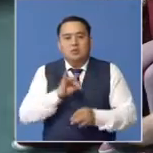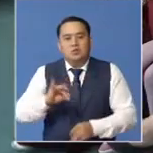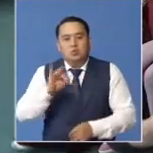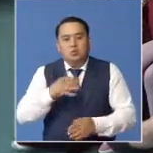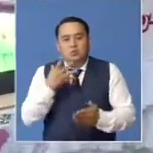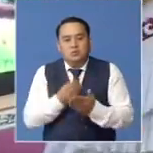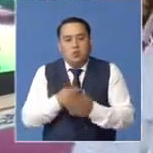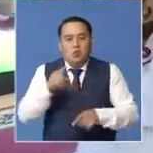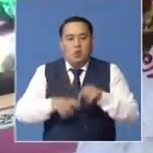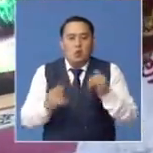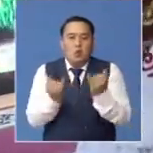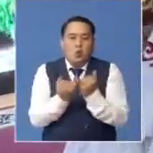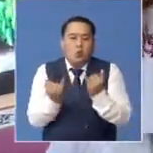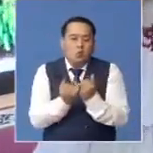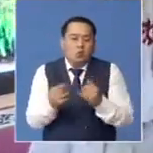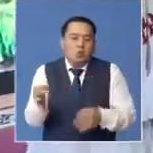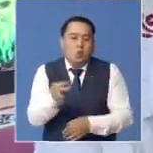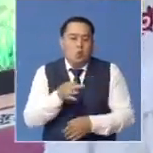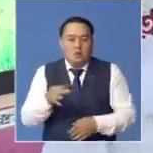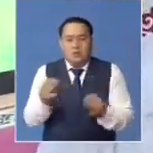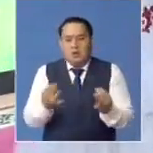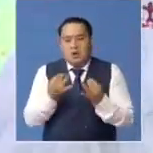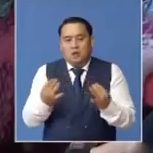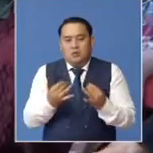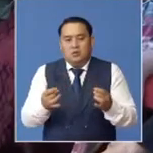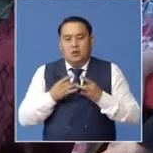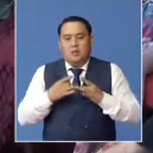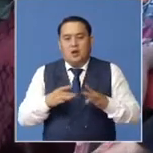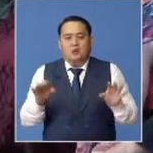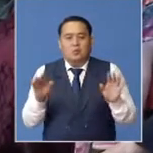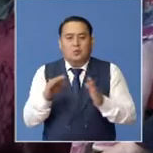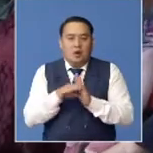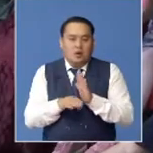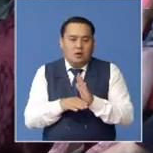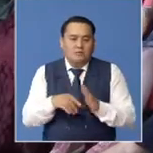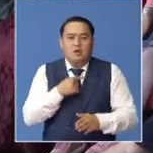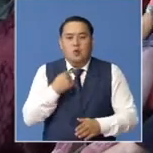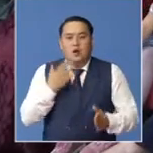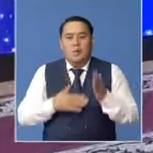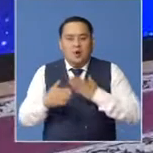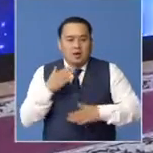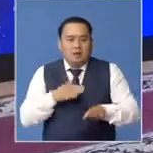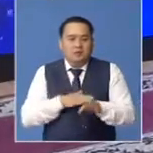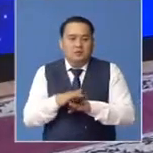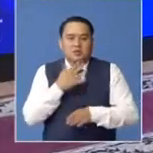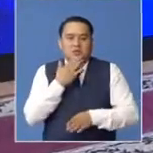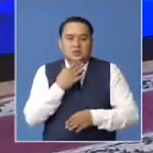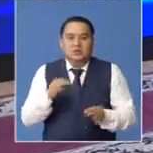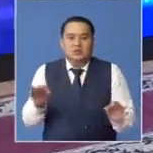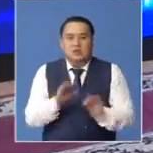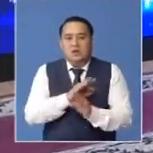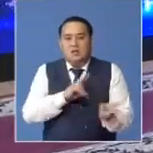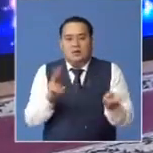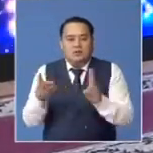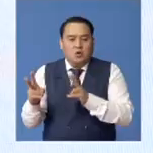края. Гости из соседней области привезли интересную концертную программу, порадовав талдыкурганцев исполнением национальных танцев и